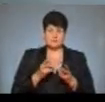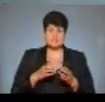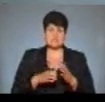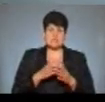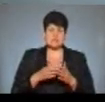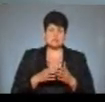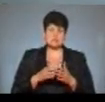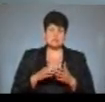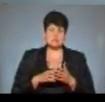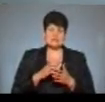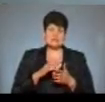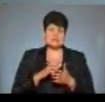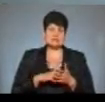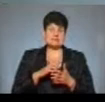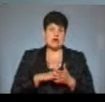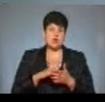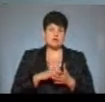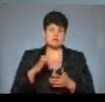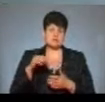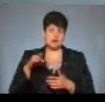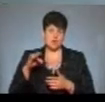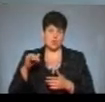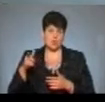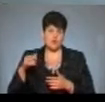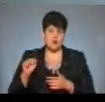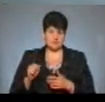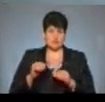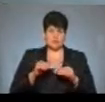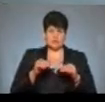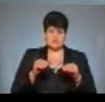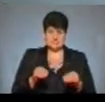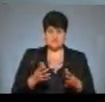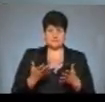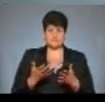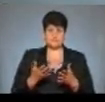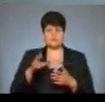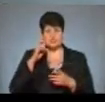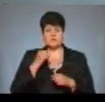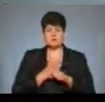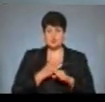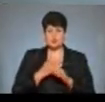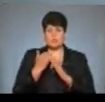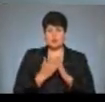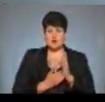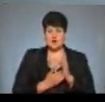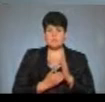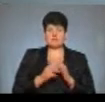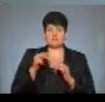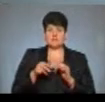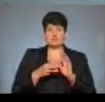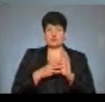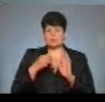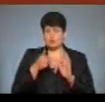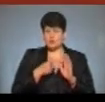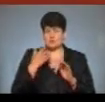страхувати посів. Страхувати. На превеликий жаль, в державі не працює програма. В свій час, десь в 2008